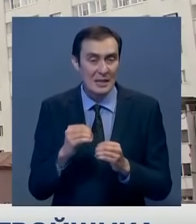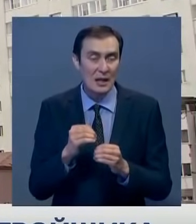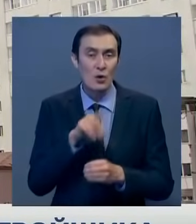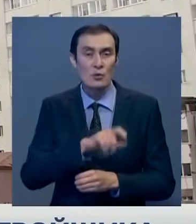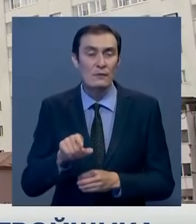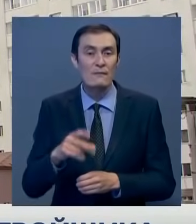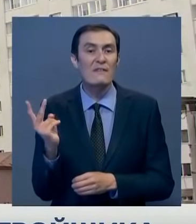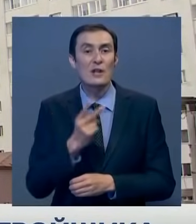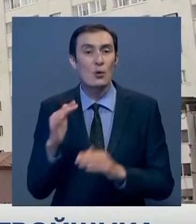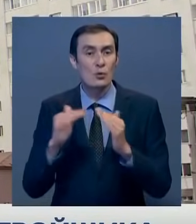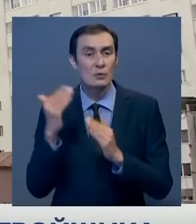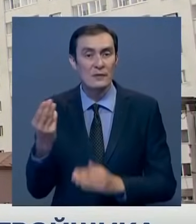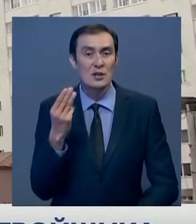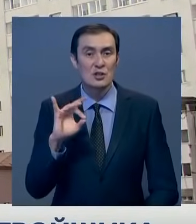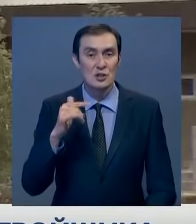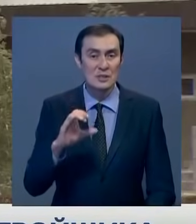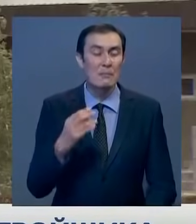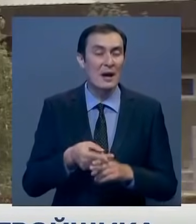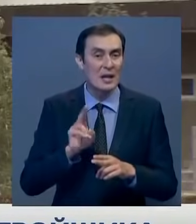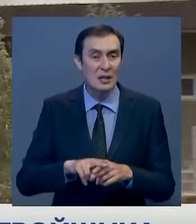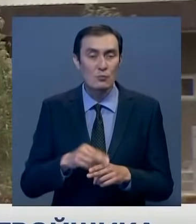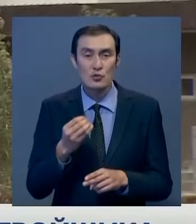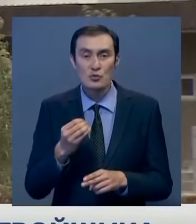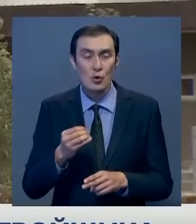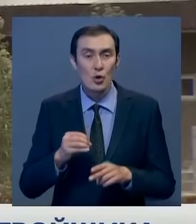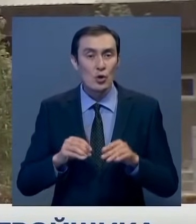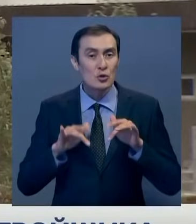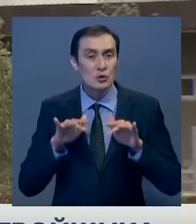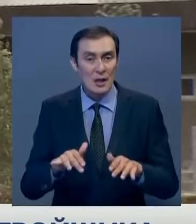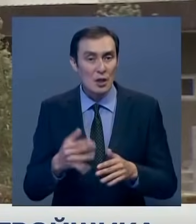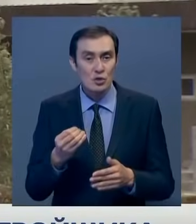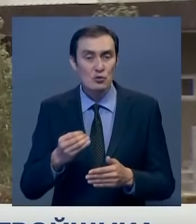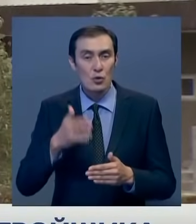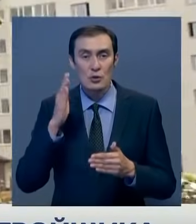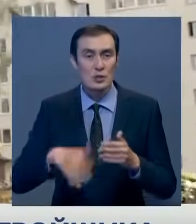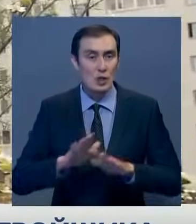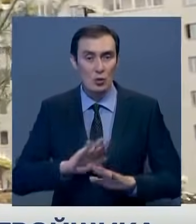второй группы жилого комплекса ШГС. Поэтому точка в деле застройщика Котлярова еще не